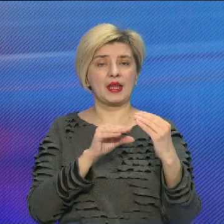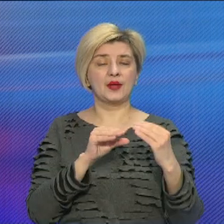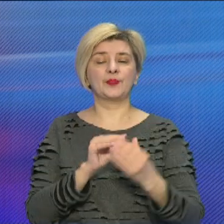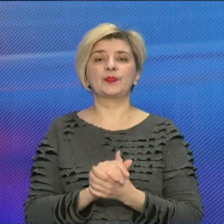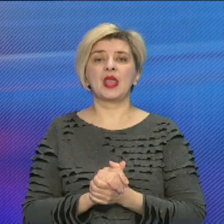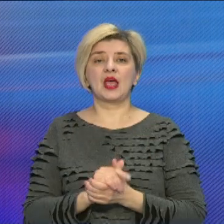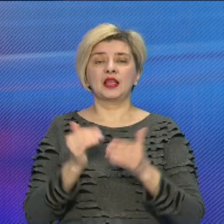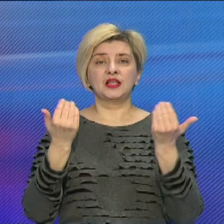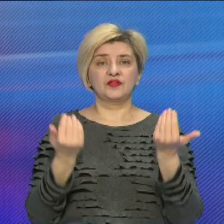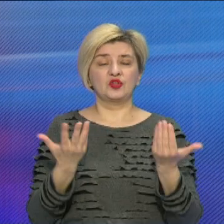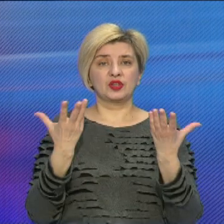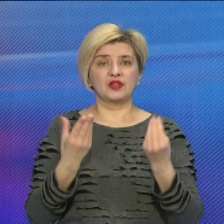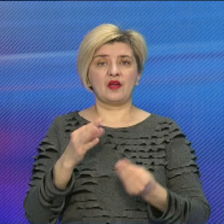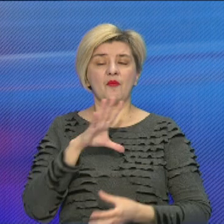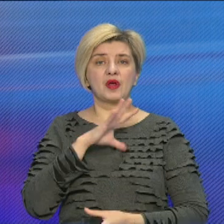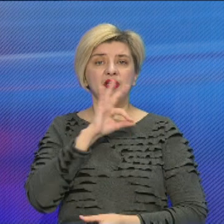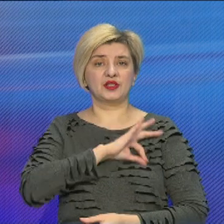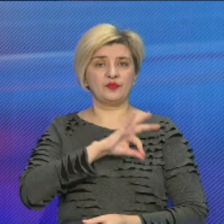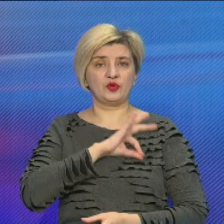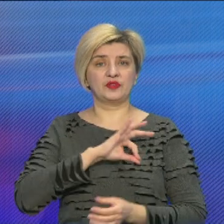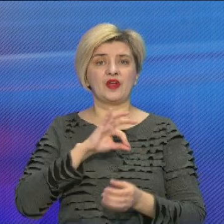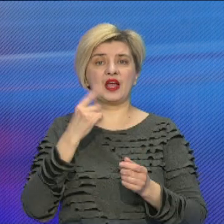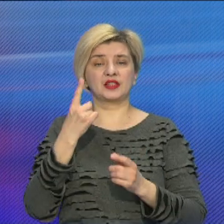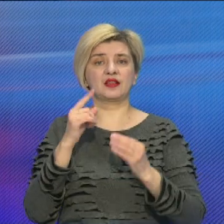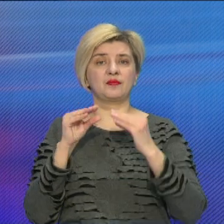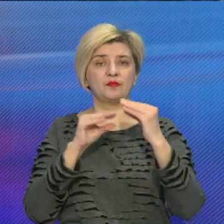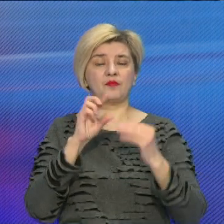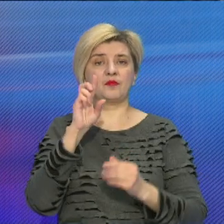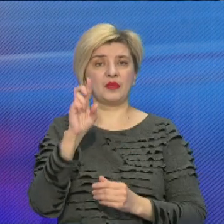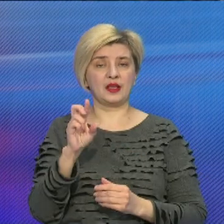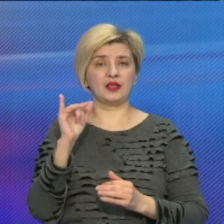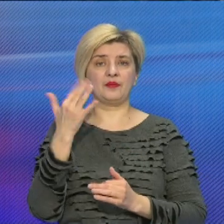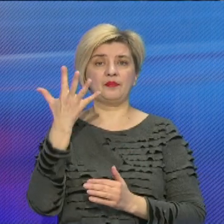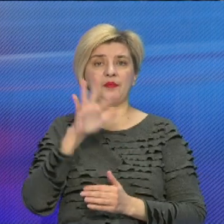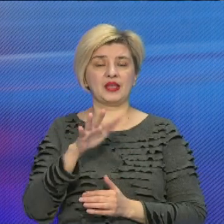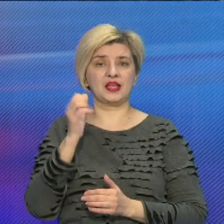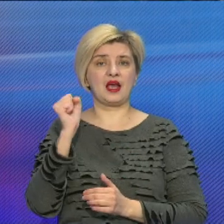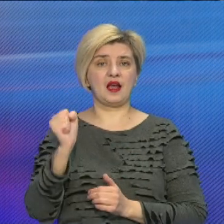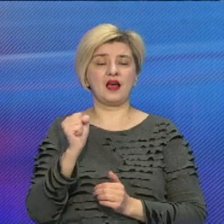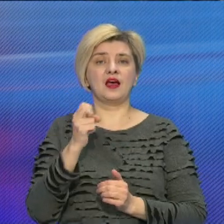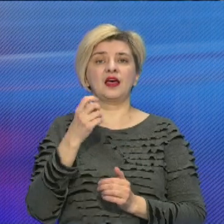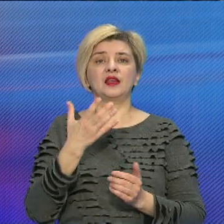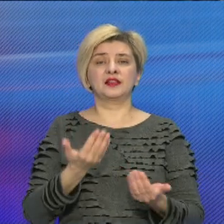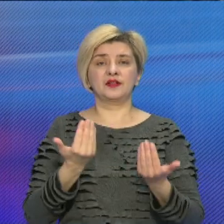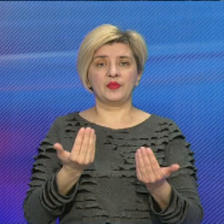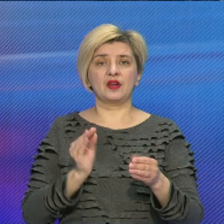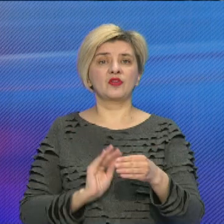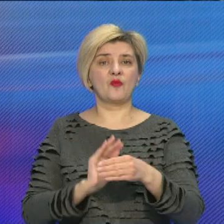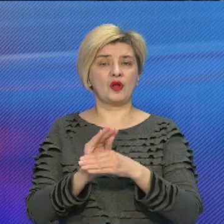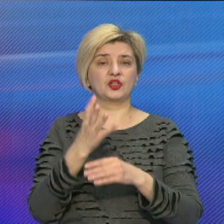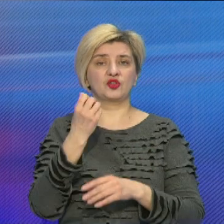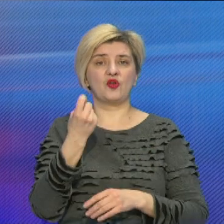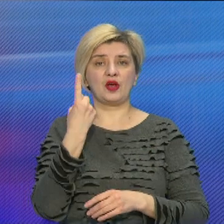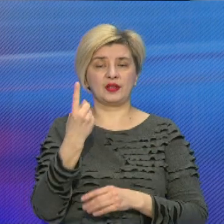в нашей эксплуатации был один автомобиль класса Б и 5 класса А. Наш автопарк пополнился еще одним автомобилем класса